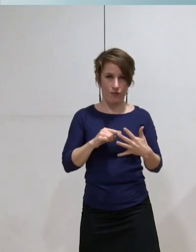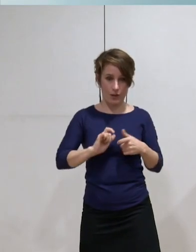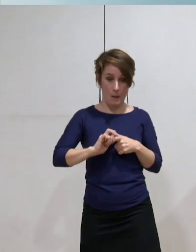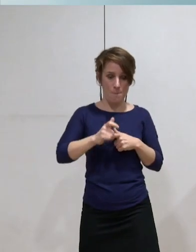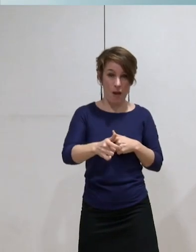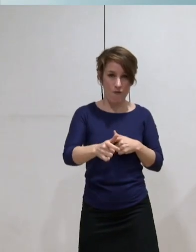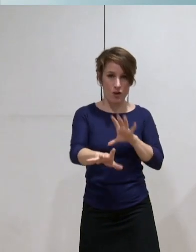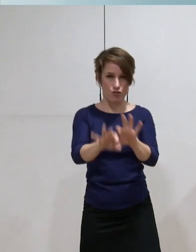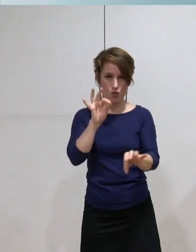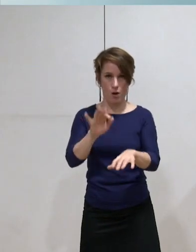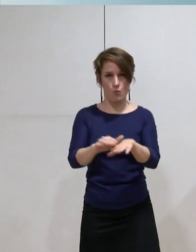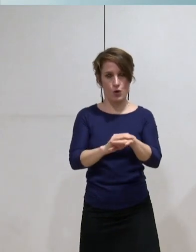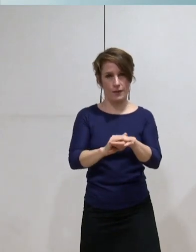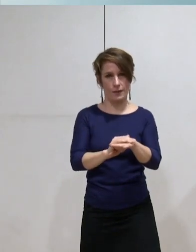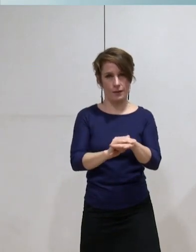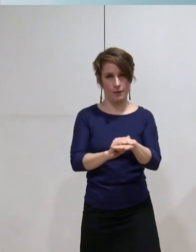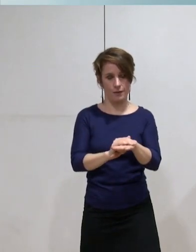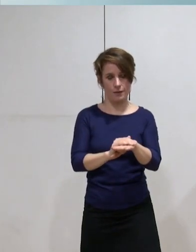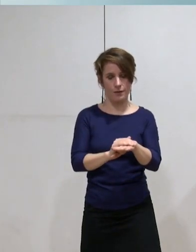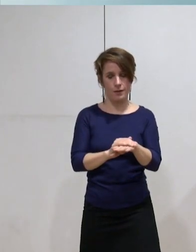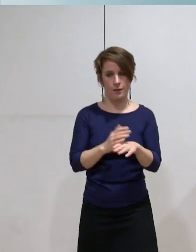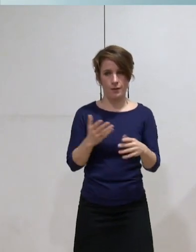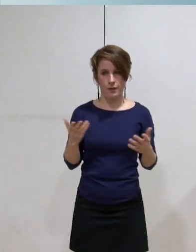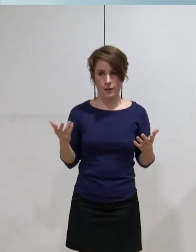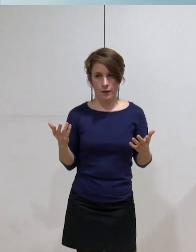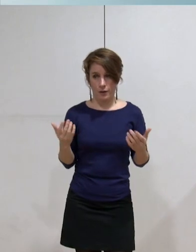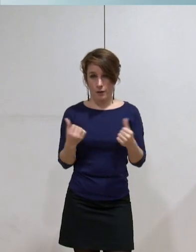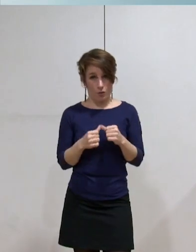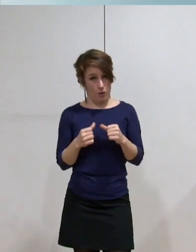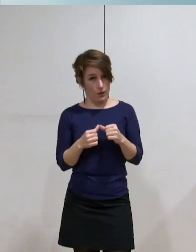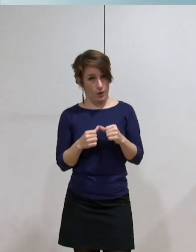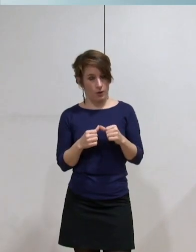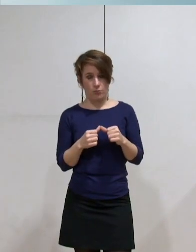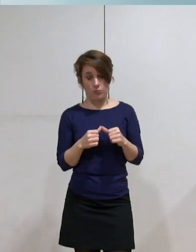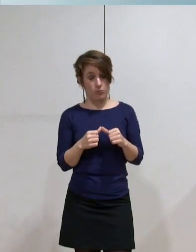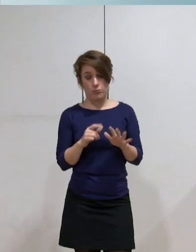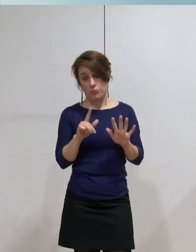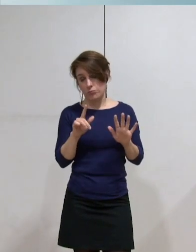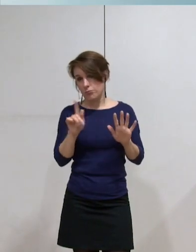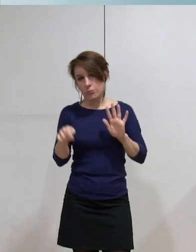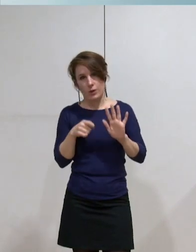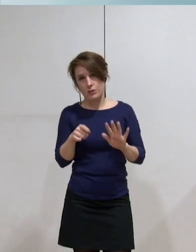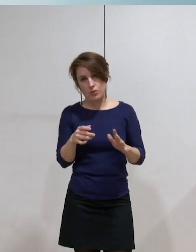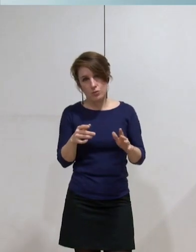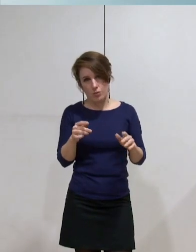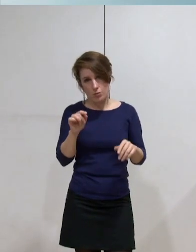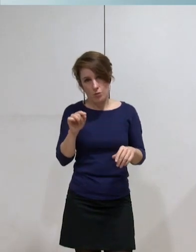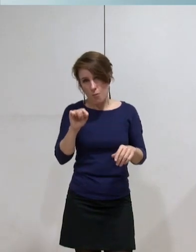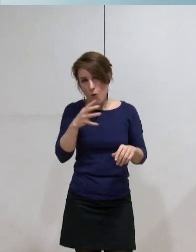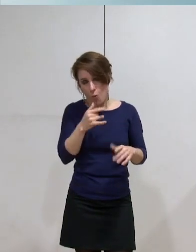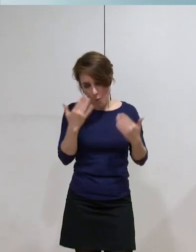choix politique il ne s'agit pas en effet d'être objectif mais bien de faire de la